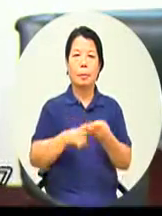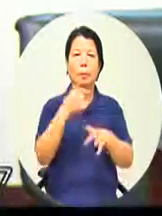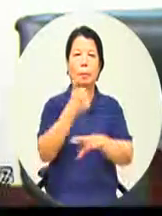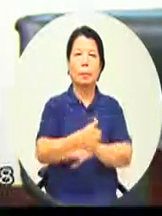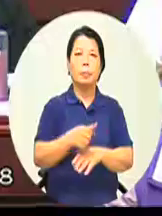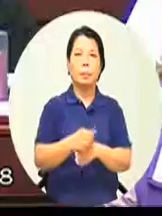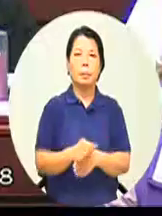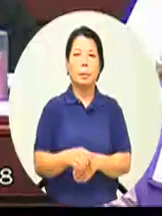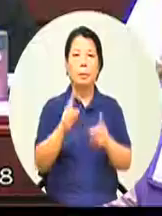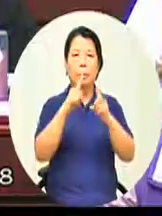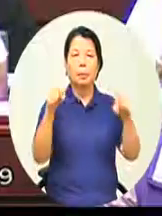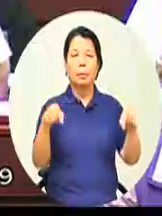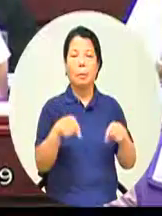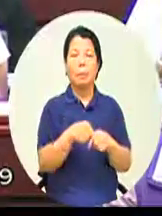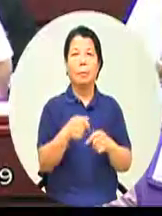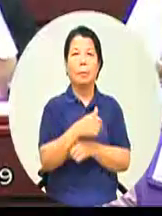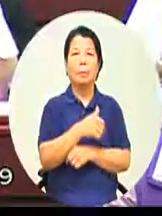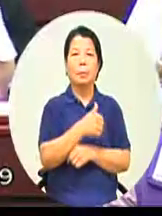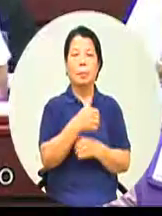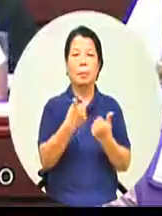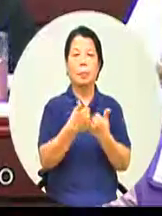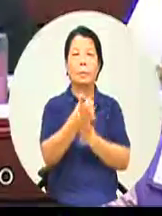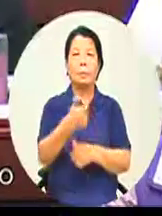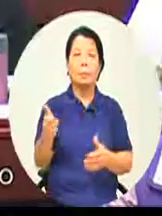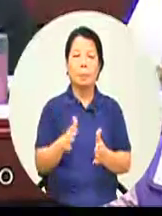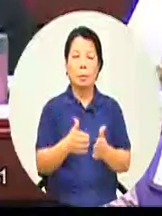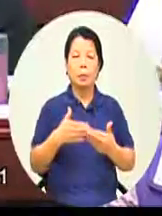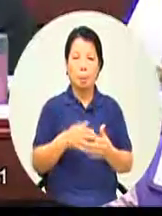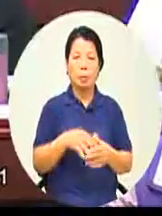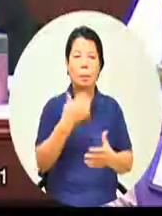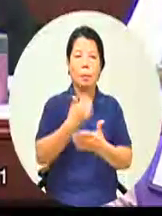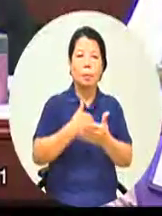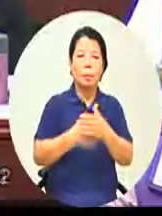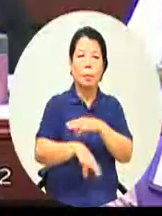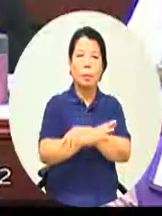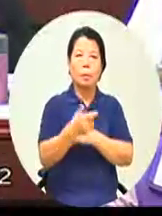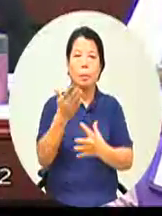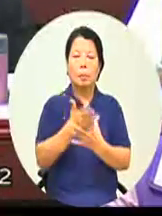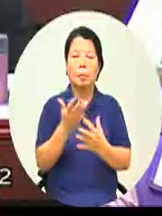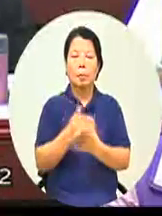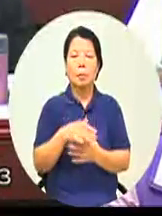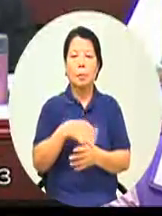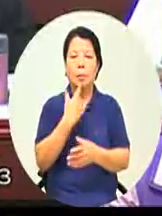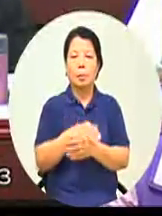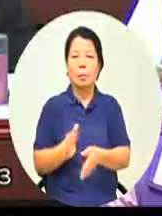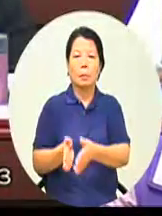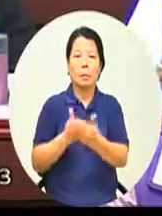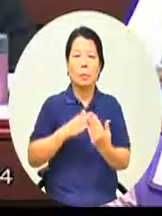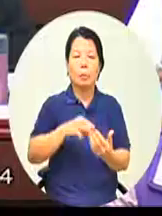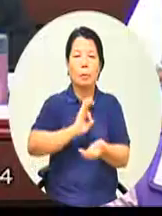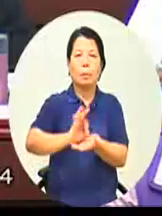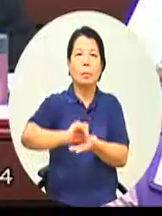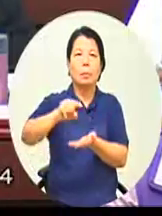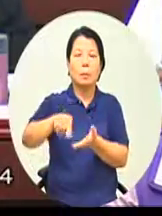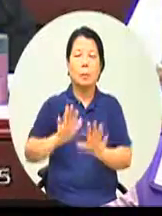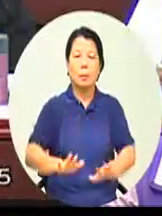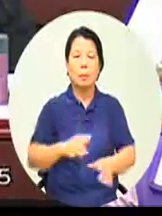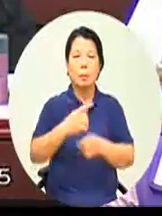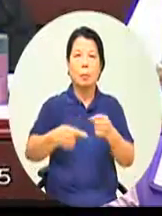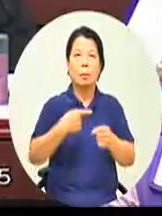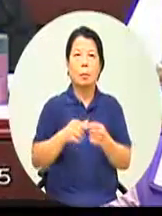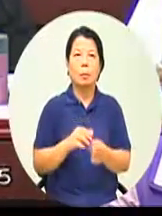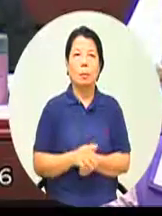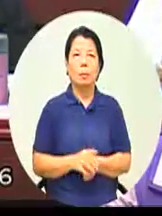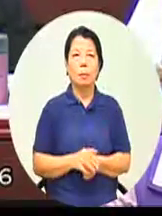提的这部分就是我们的语义空间的一个活化方面。所以我们今年度有